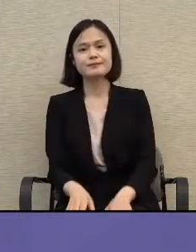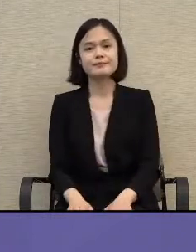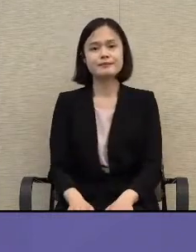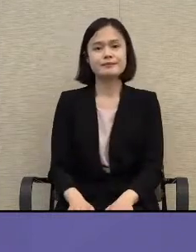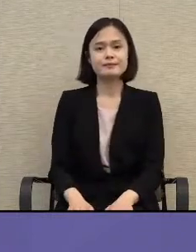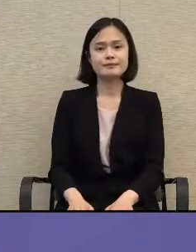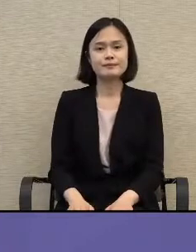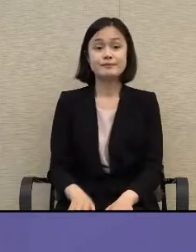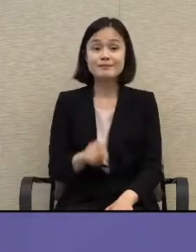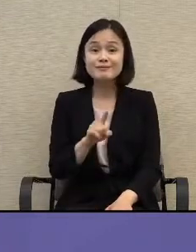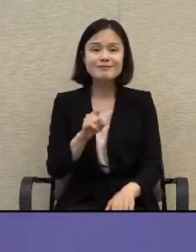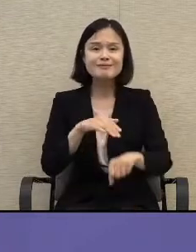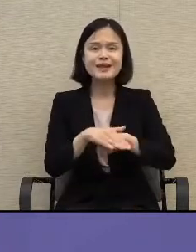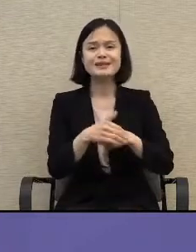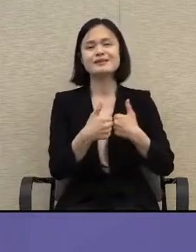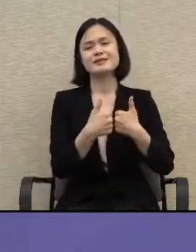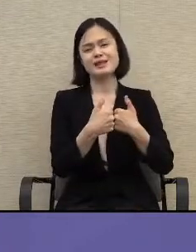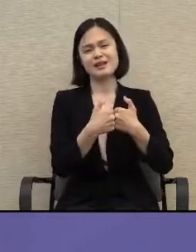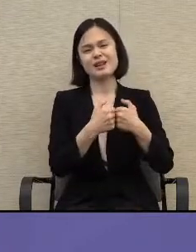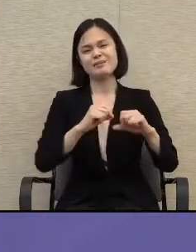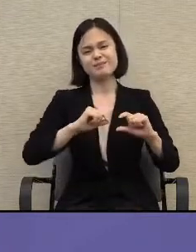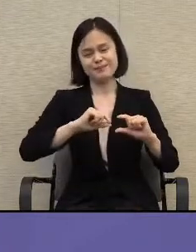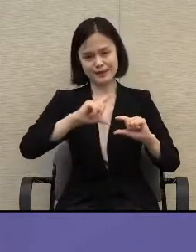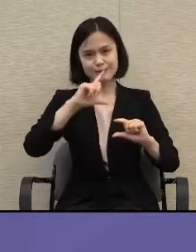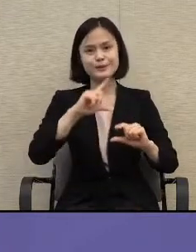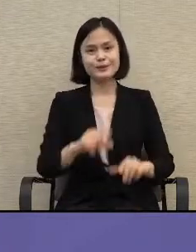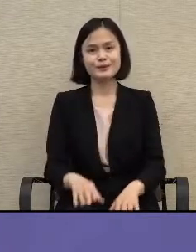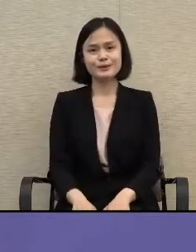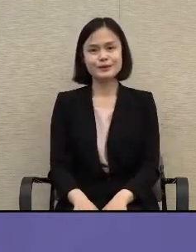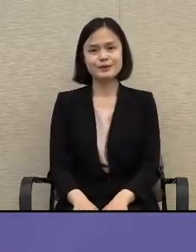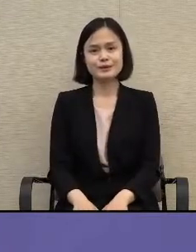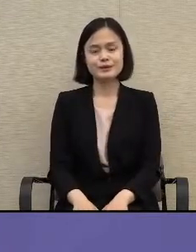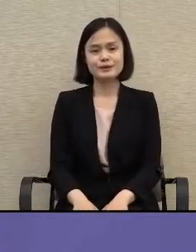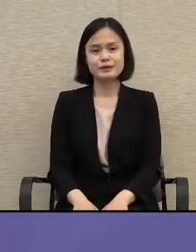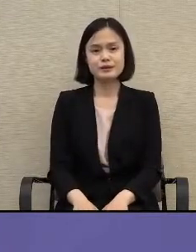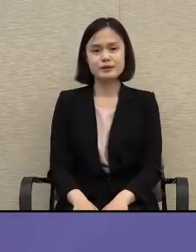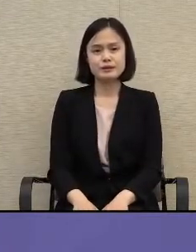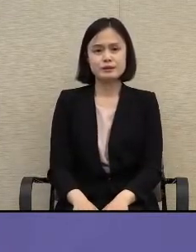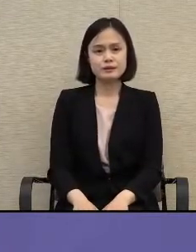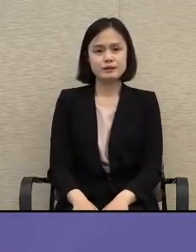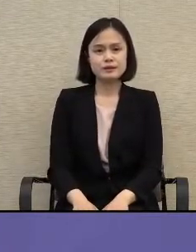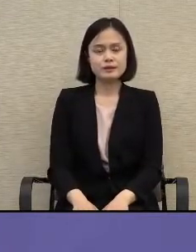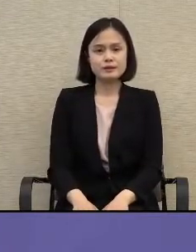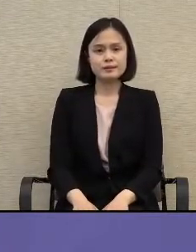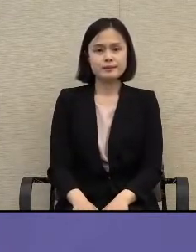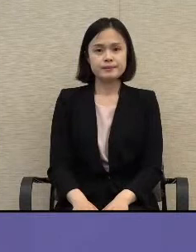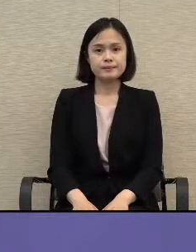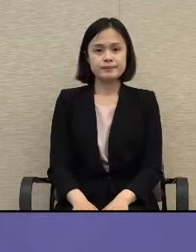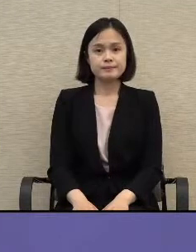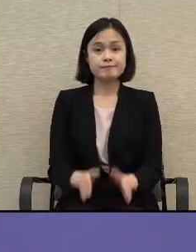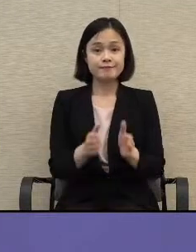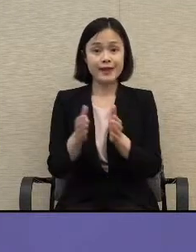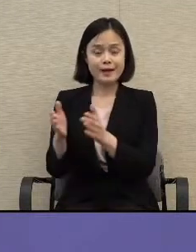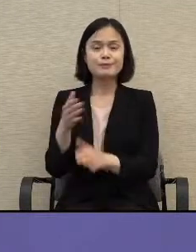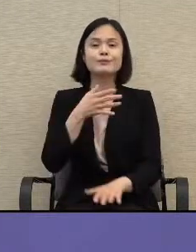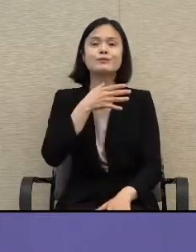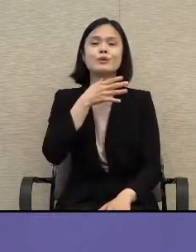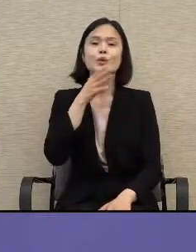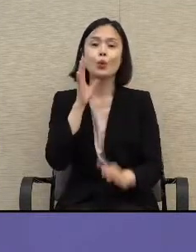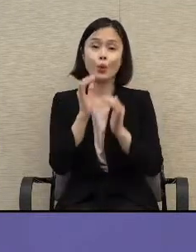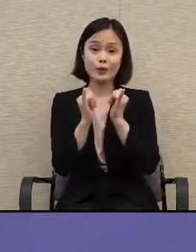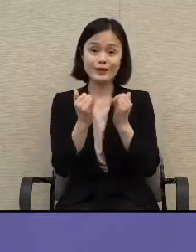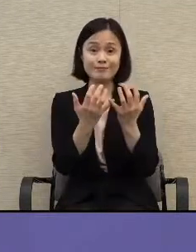서비스가 상담의 형태로 진행된다라고 보시면 될것 같습니다. 그 다음에 이제 또 노인을 대상으로 한